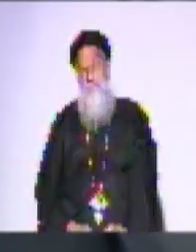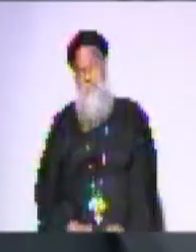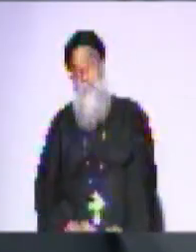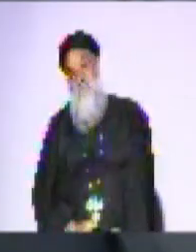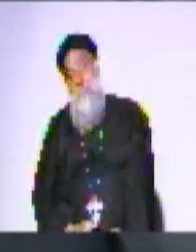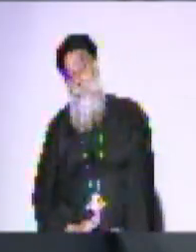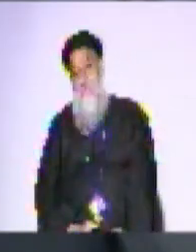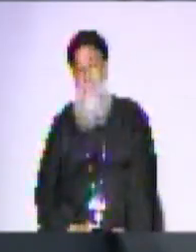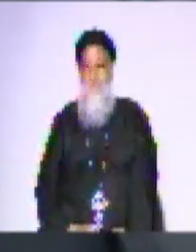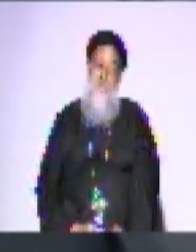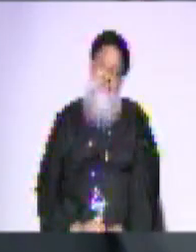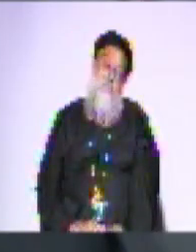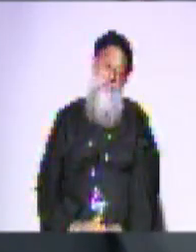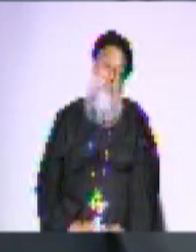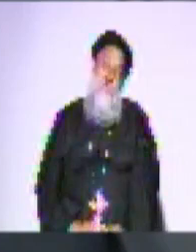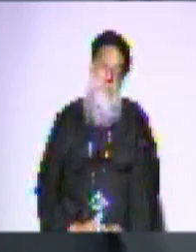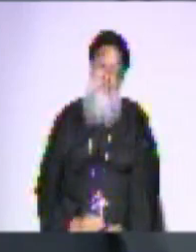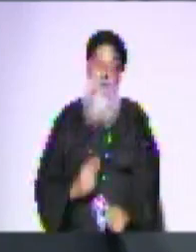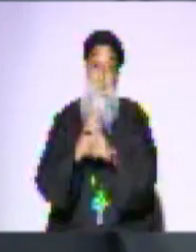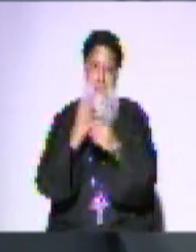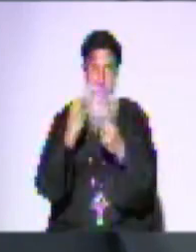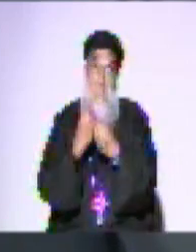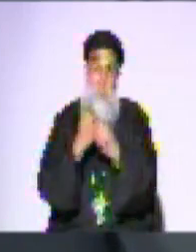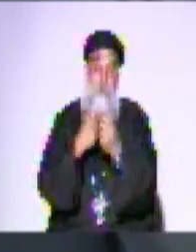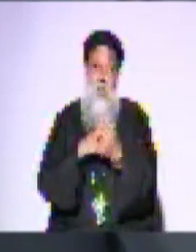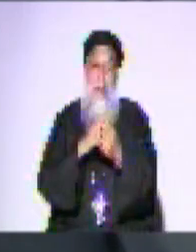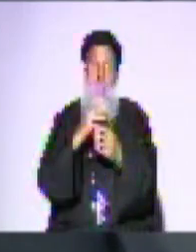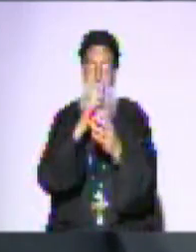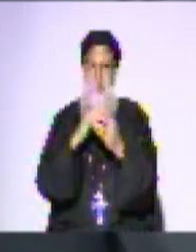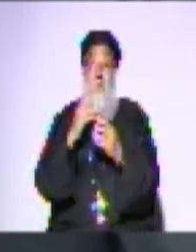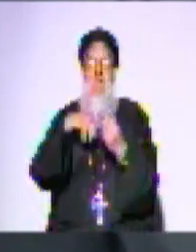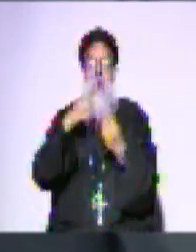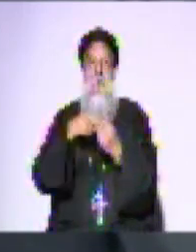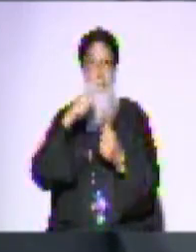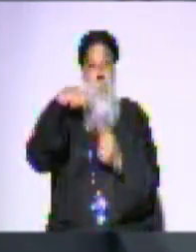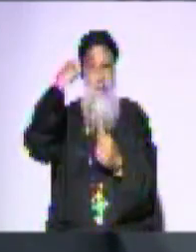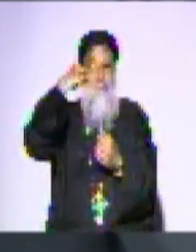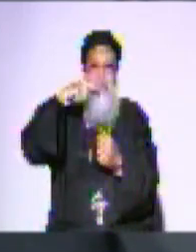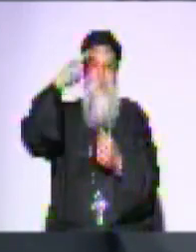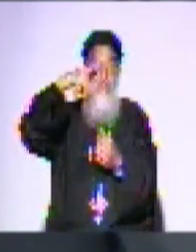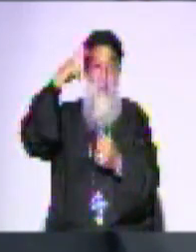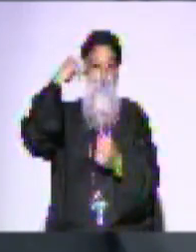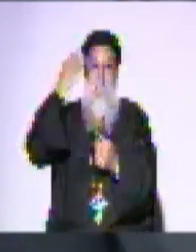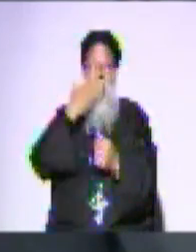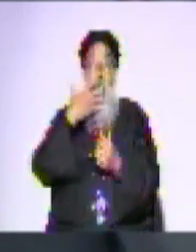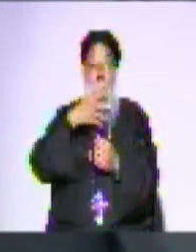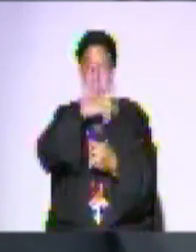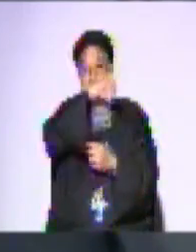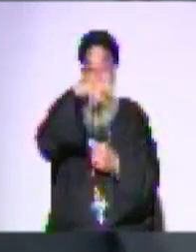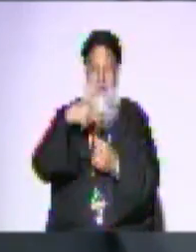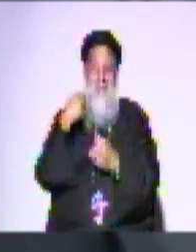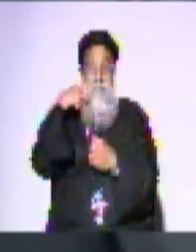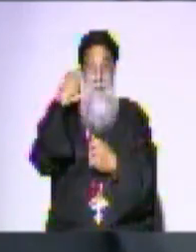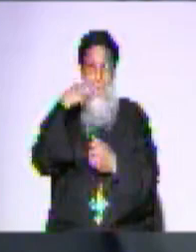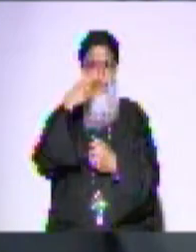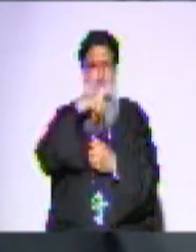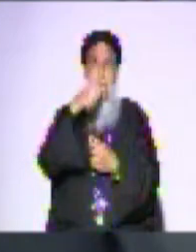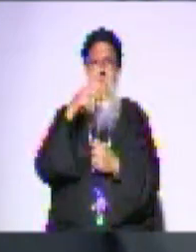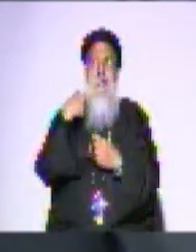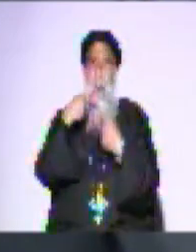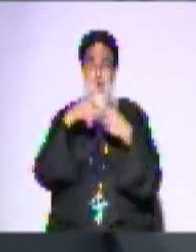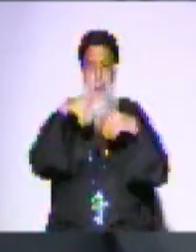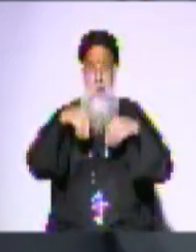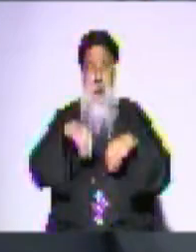وسيدنا في اللقاء بتاع معلمنا فيلبس والخصي الحبشي واضح ان معلمنا فيلبس كلمه عن